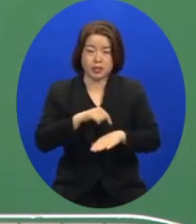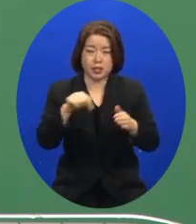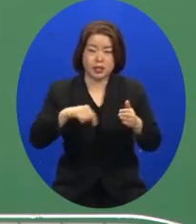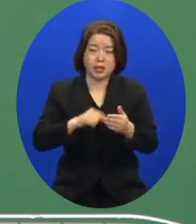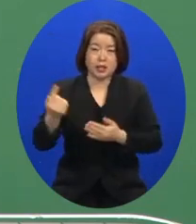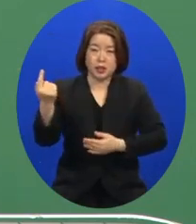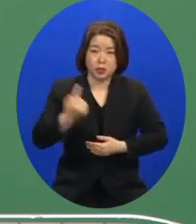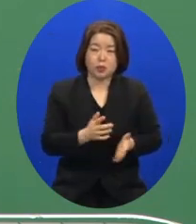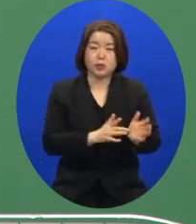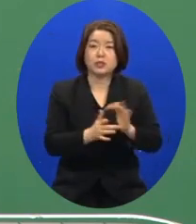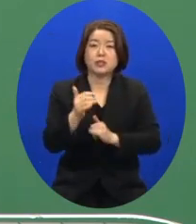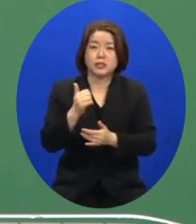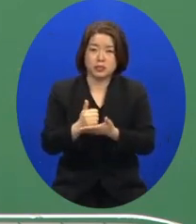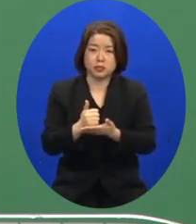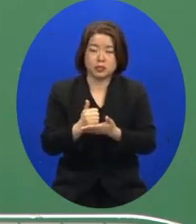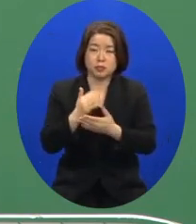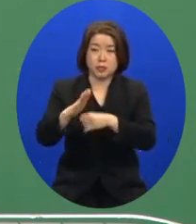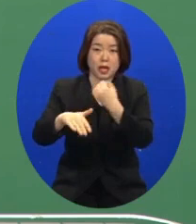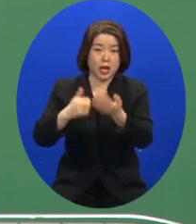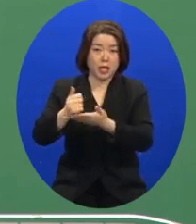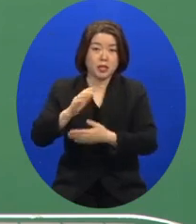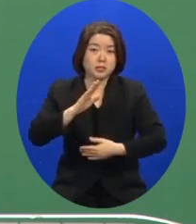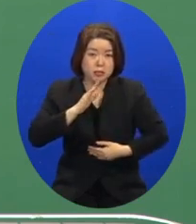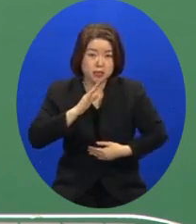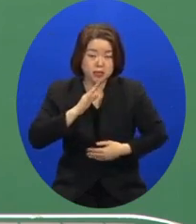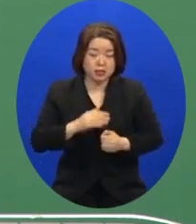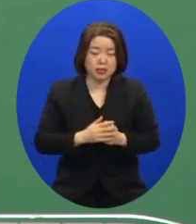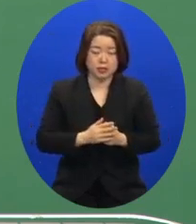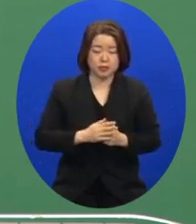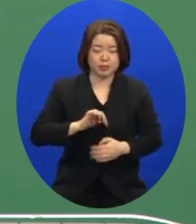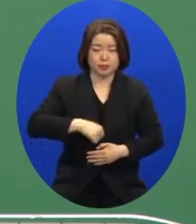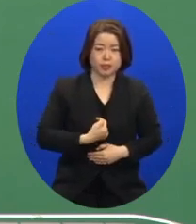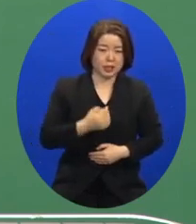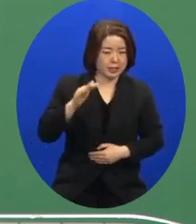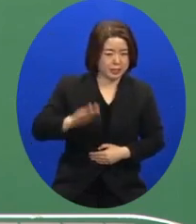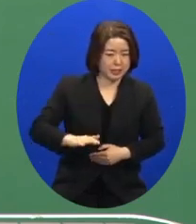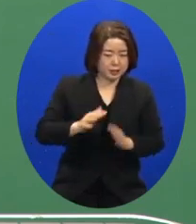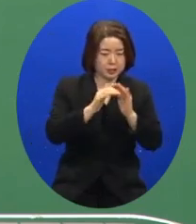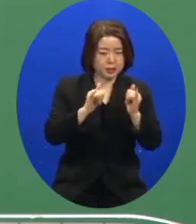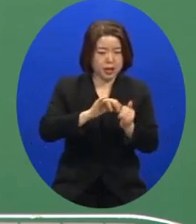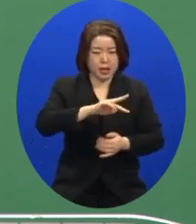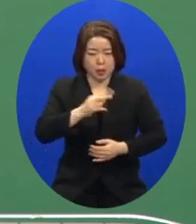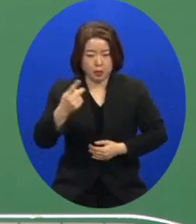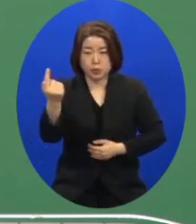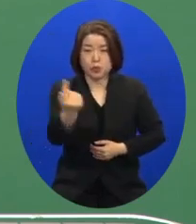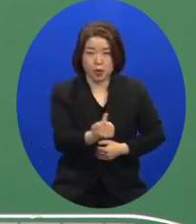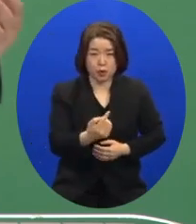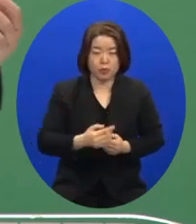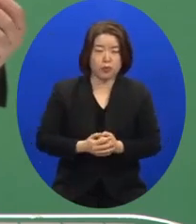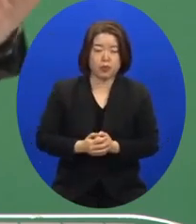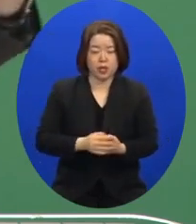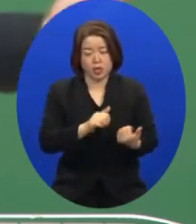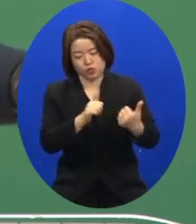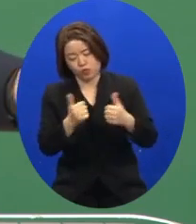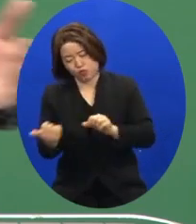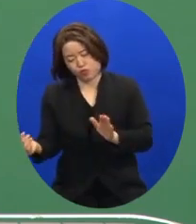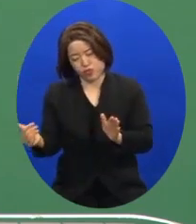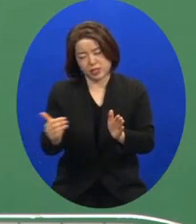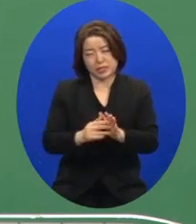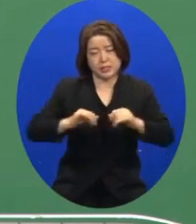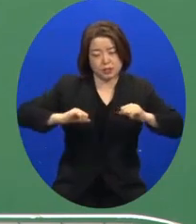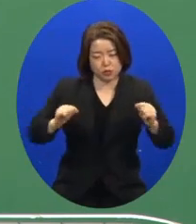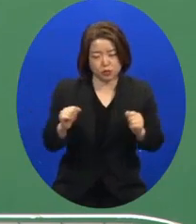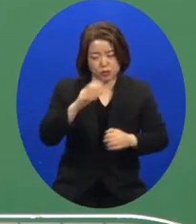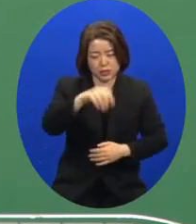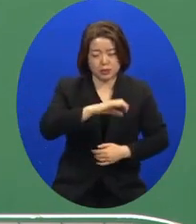예수님은 하나님이신데 자기를 낮추어 사람이 되시고 그리고 죽기까지 순종하여 십자가를